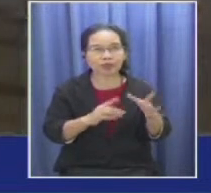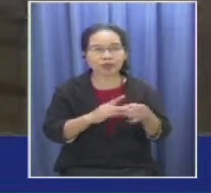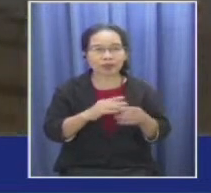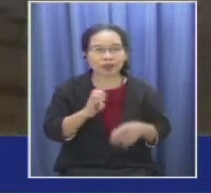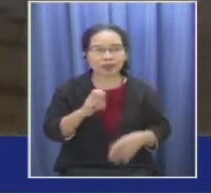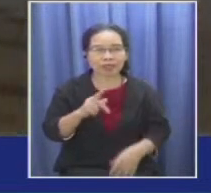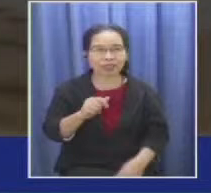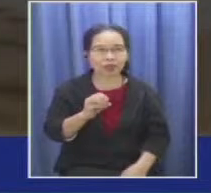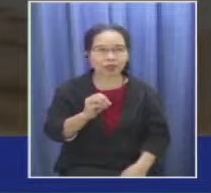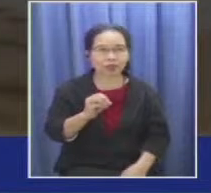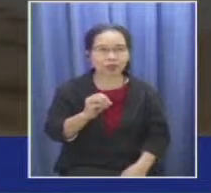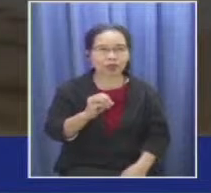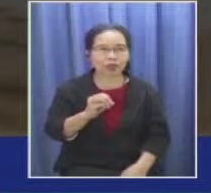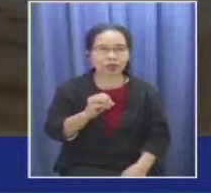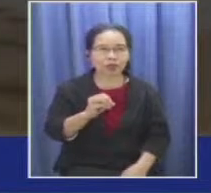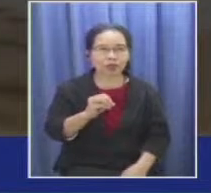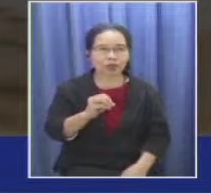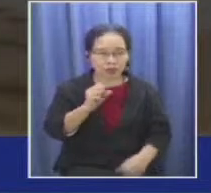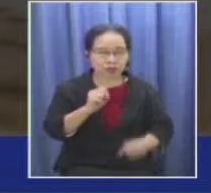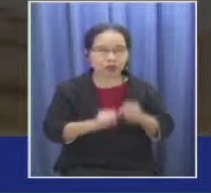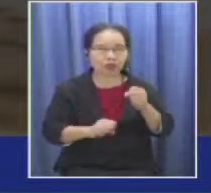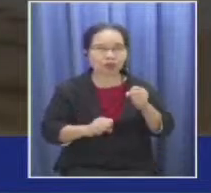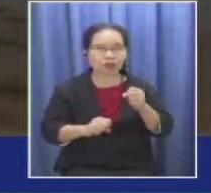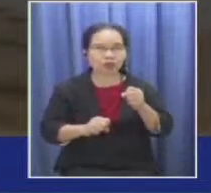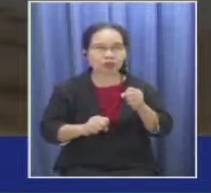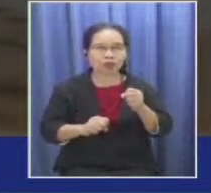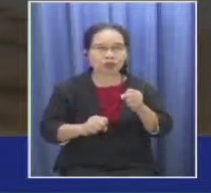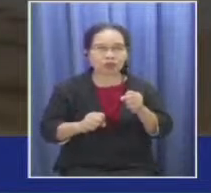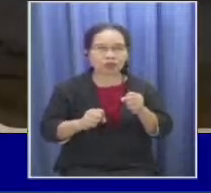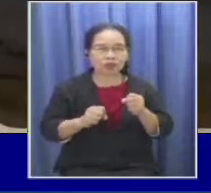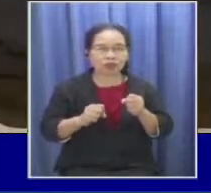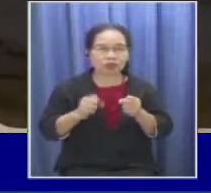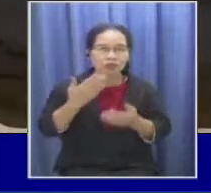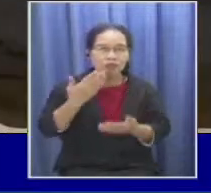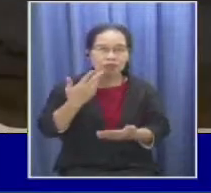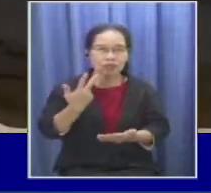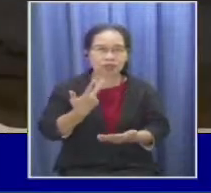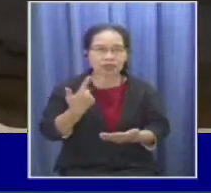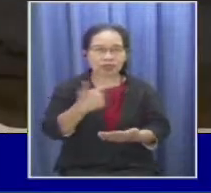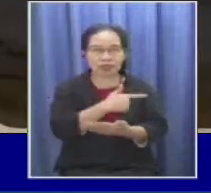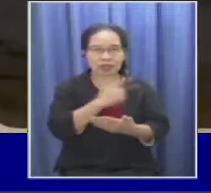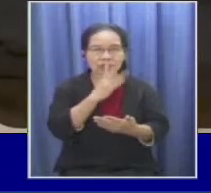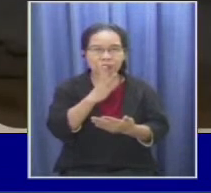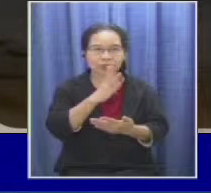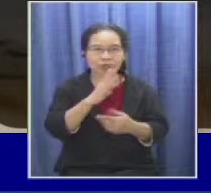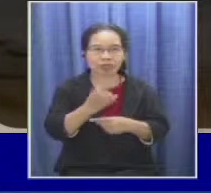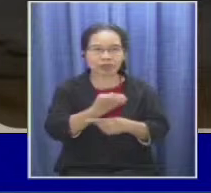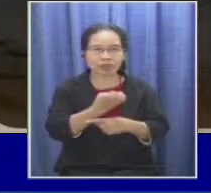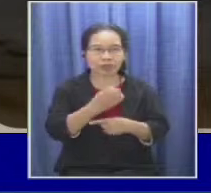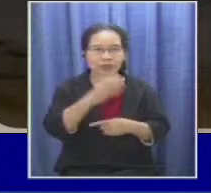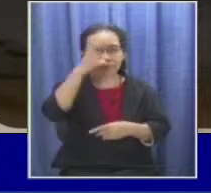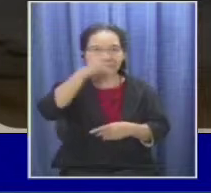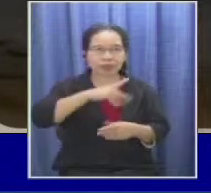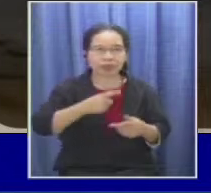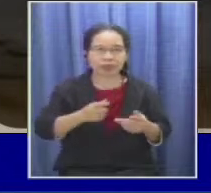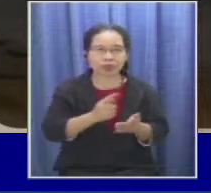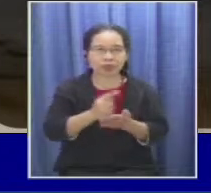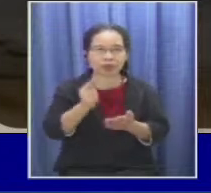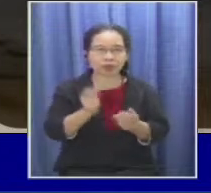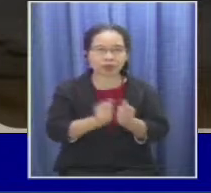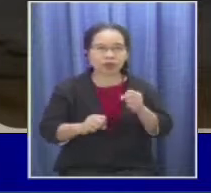yɛ wodo a takyerɛma no yɛ nyina ebɛyi yɛn ho afiri mu ebɛyi sa no ma nyina afiri yɛn mu atoro ebɛyi afiri